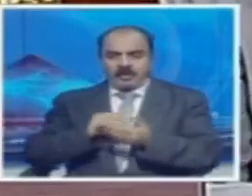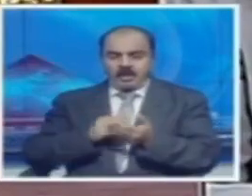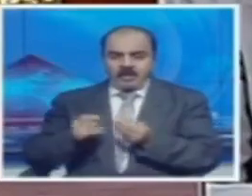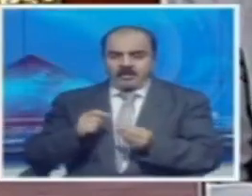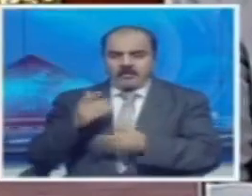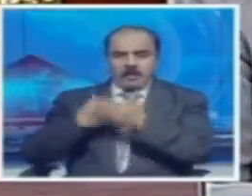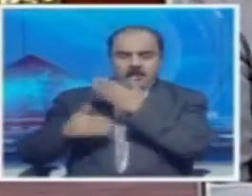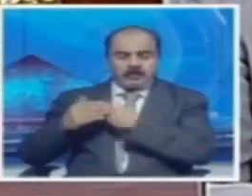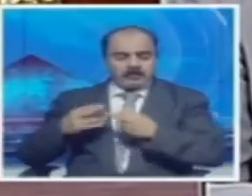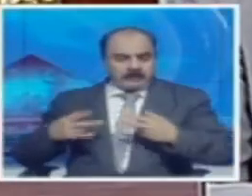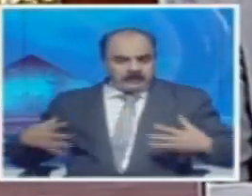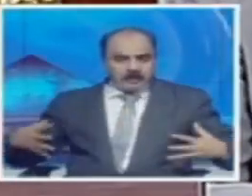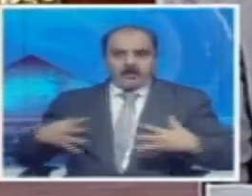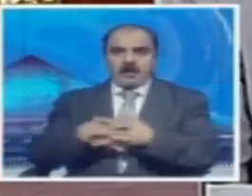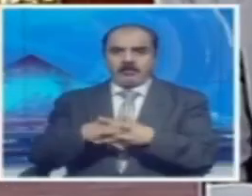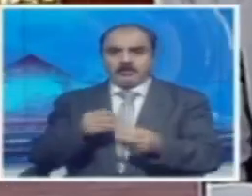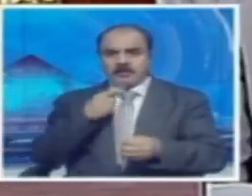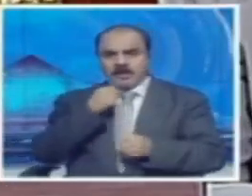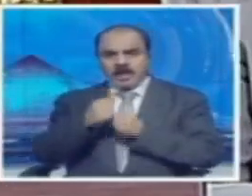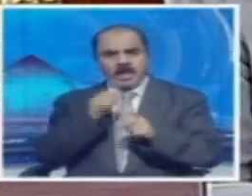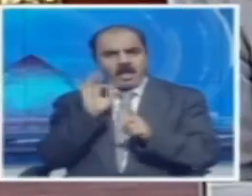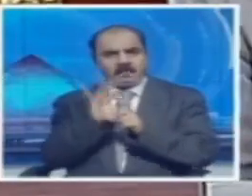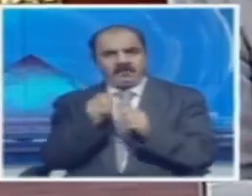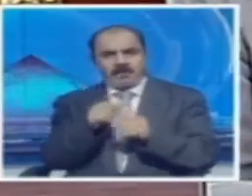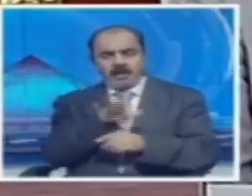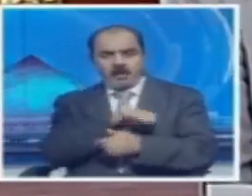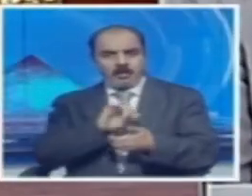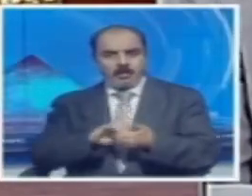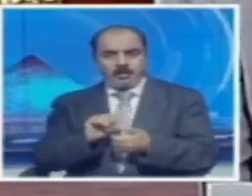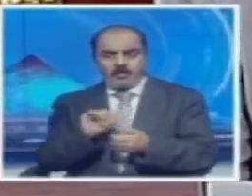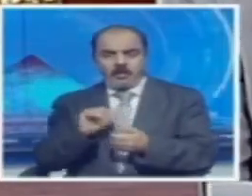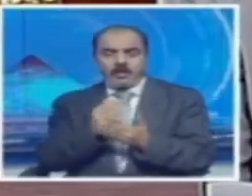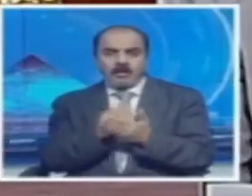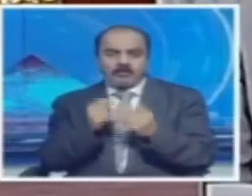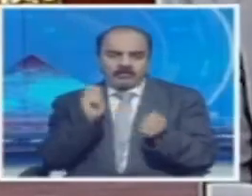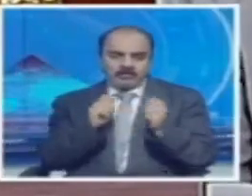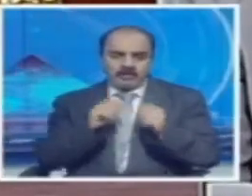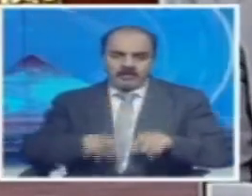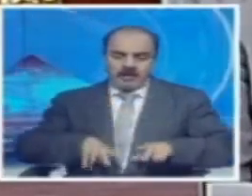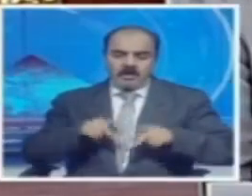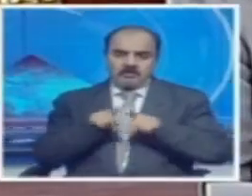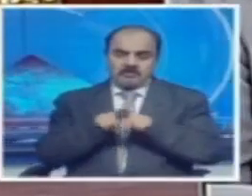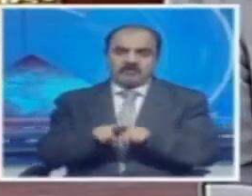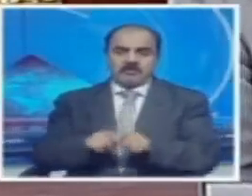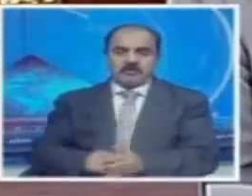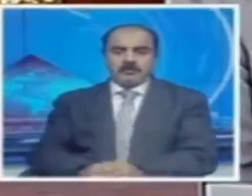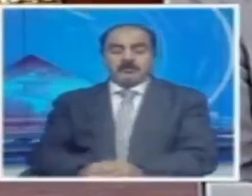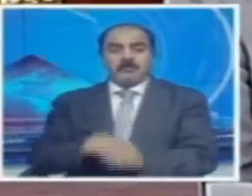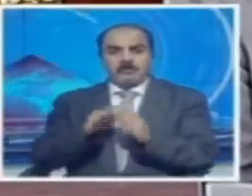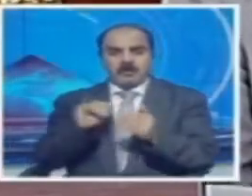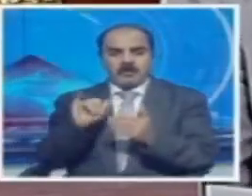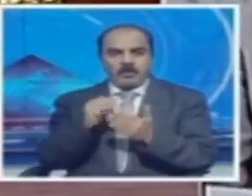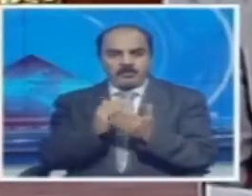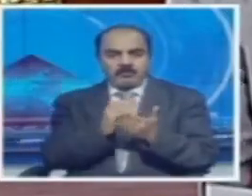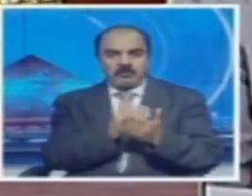بأجالها المختلفة إلى مواصلة العمل لتحقيق الهدف الاستراتيجي وهو تحسين جودة الحياة للمواطن المصري، مع إلاء